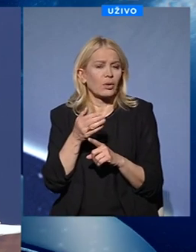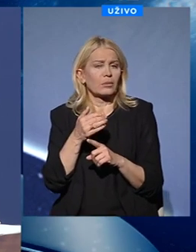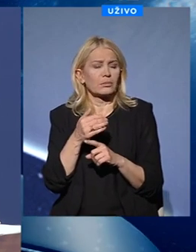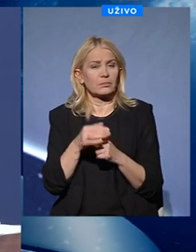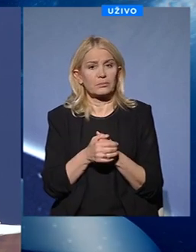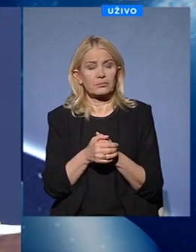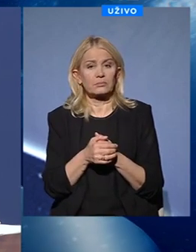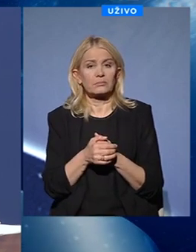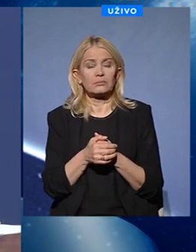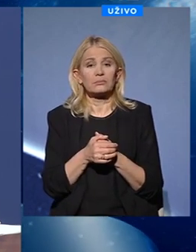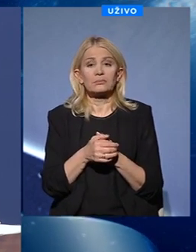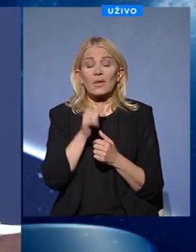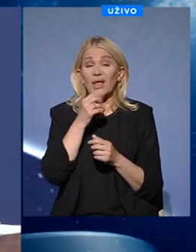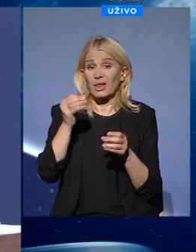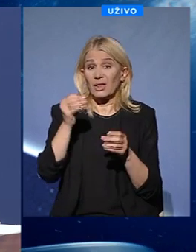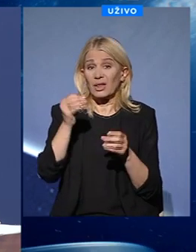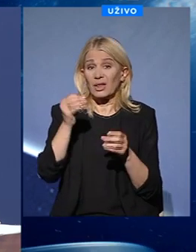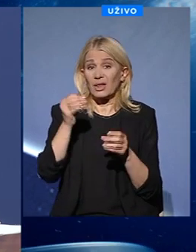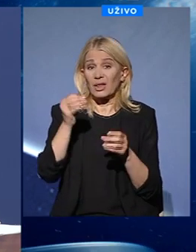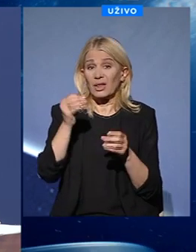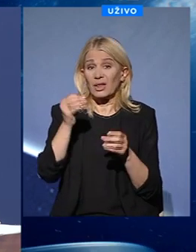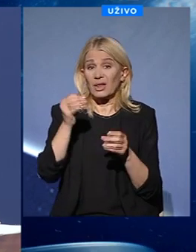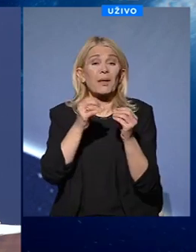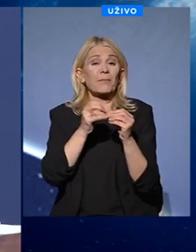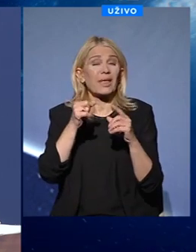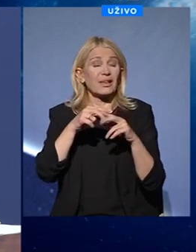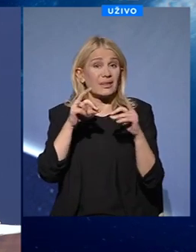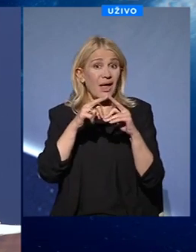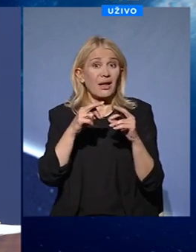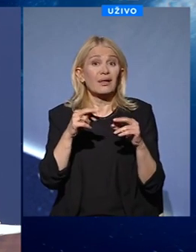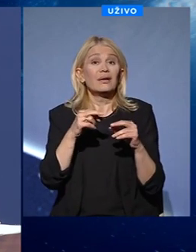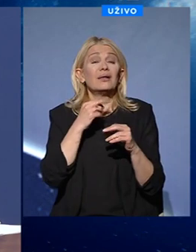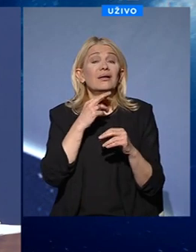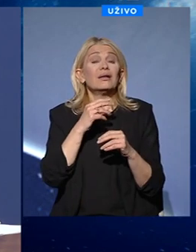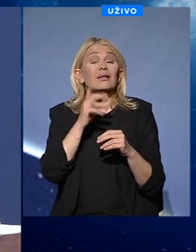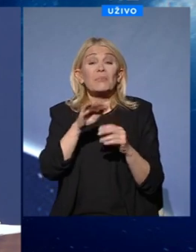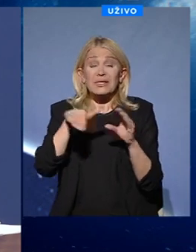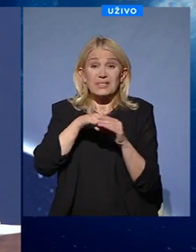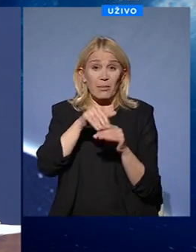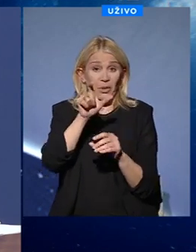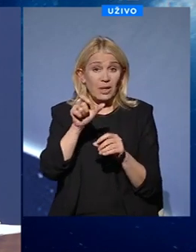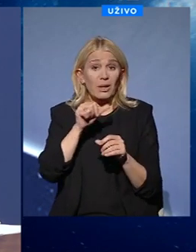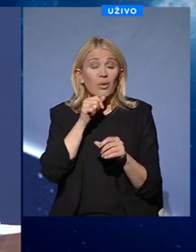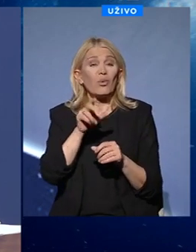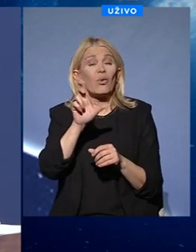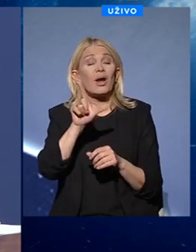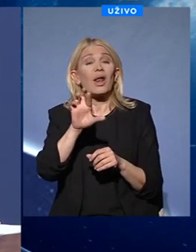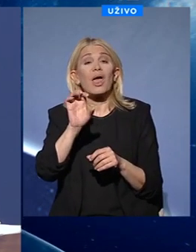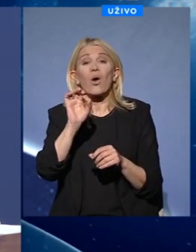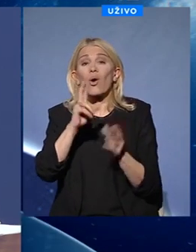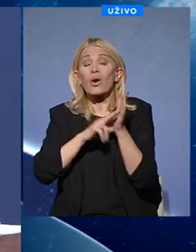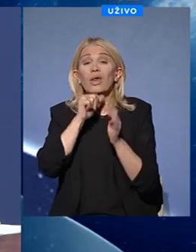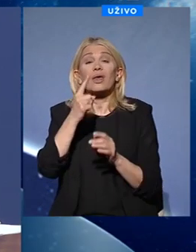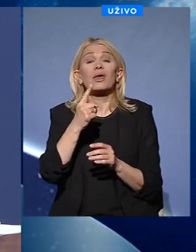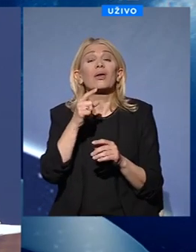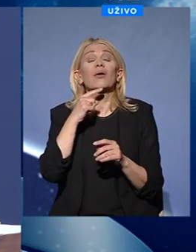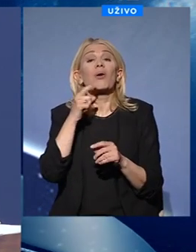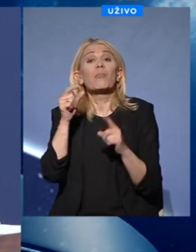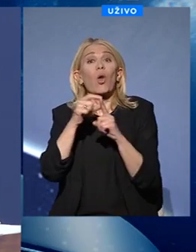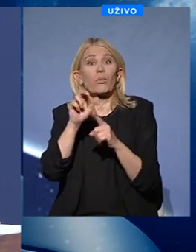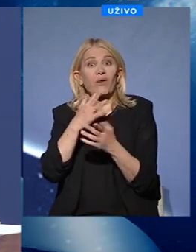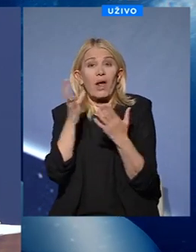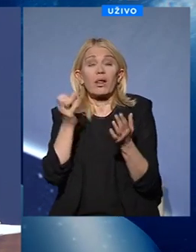Da. I dodatno pitanje agencije Beta, da li je tačno da je među zaposlenima u Leoniju u Prokuplju registrovan veliki